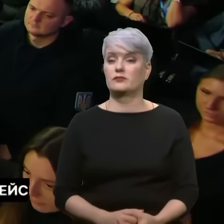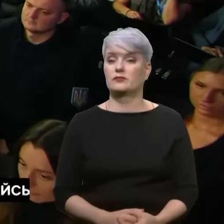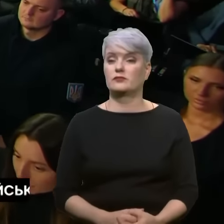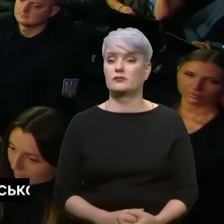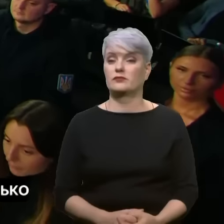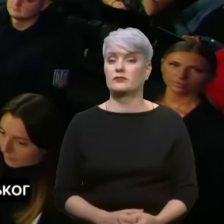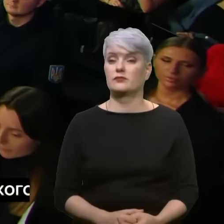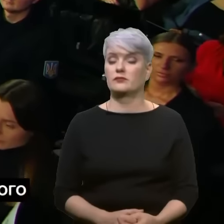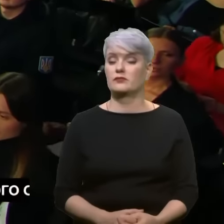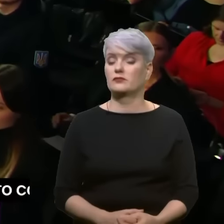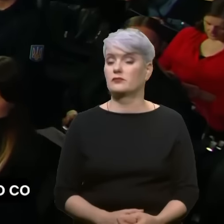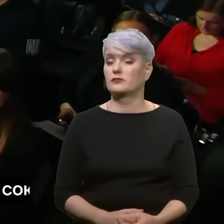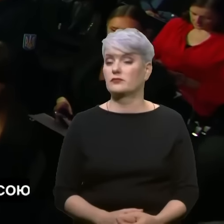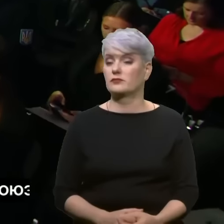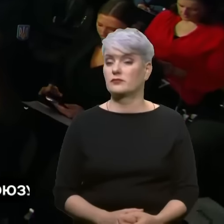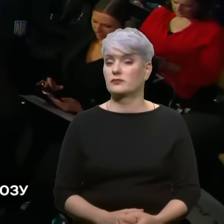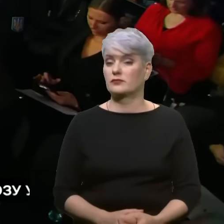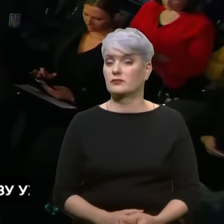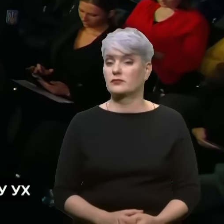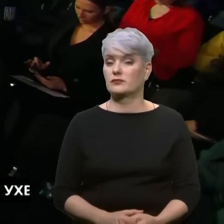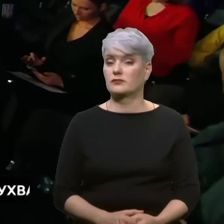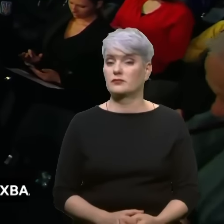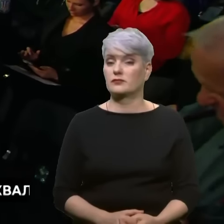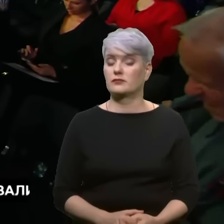Тут біля сцени.